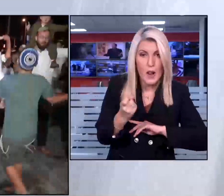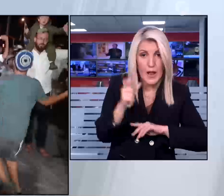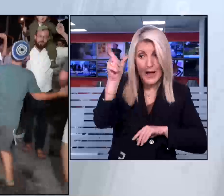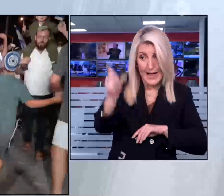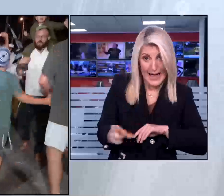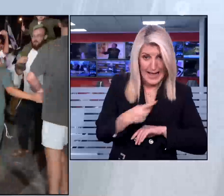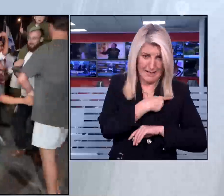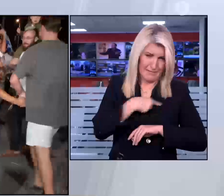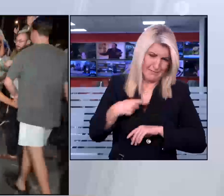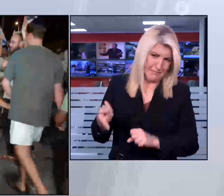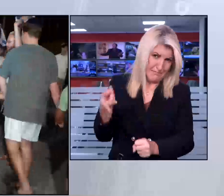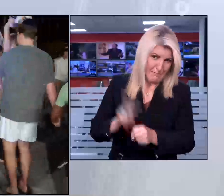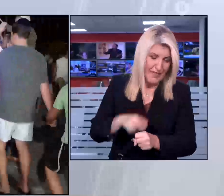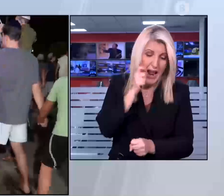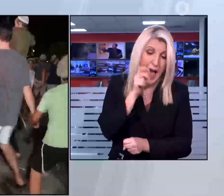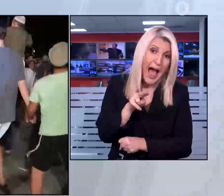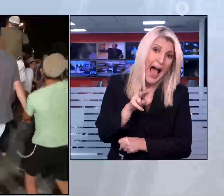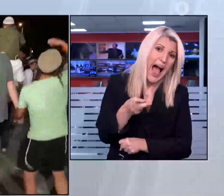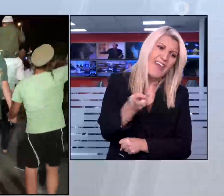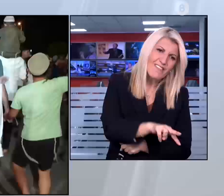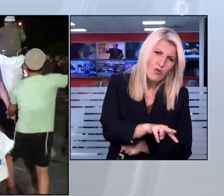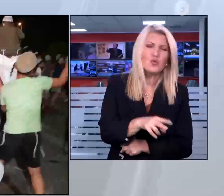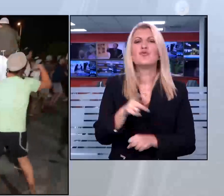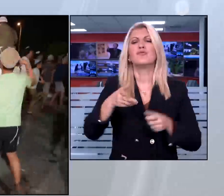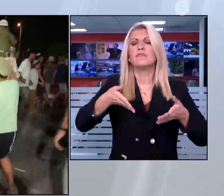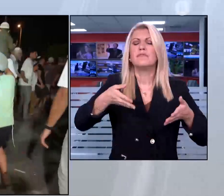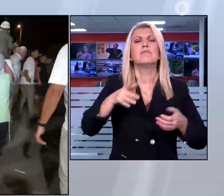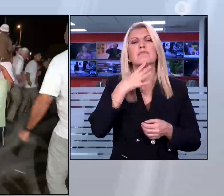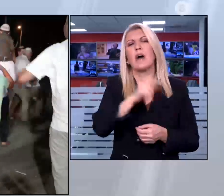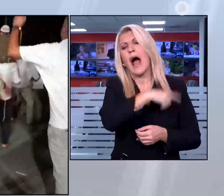διοικητές του Σινουάρ, ώστε να εξοντώσουν πιθανούς διαδόχους.